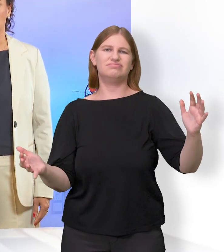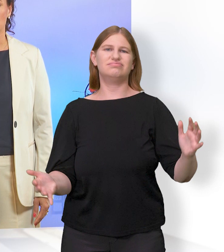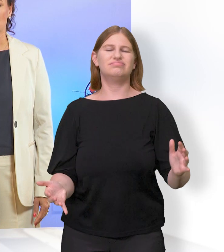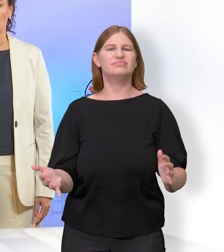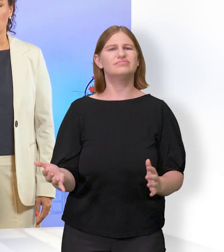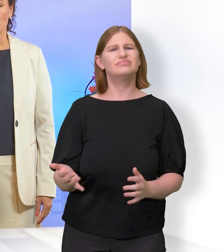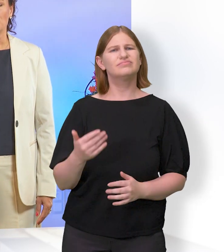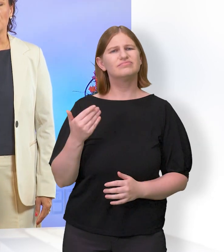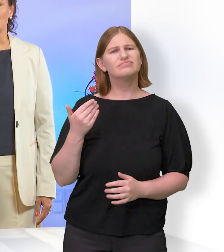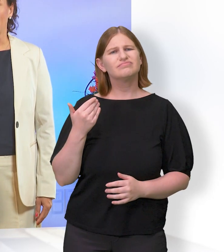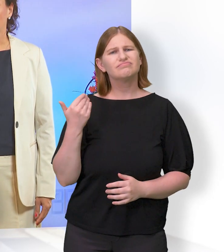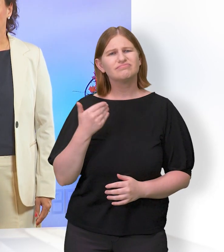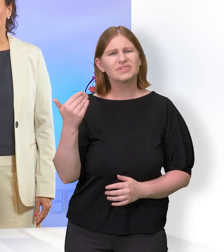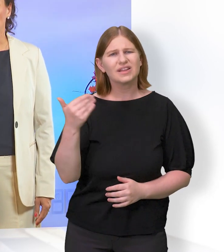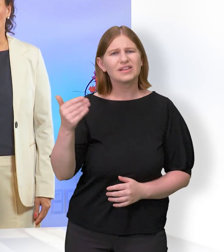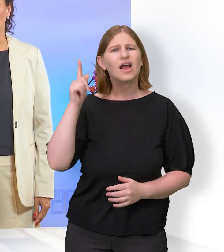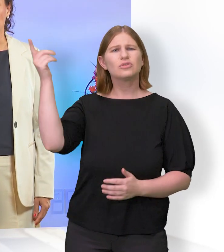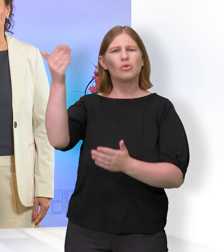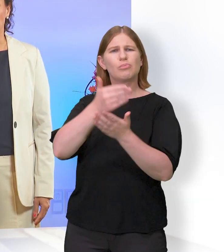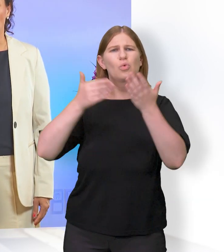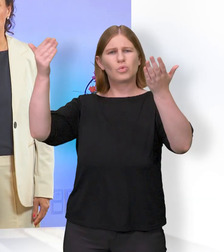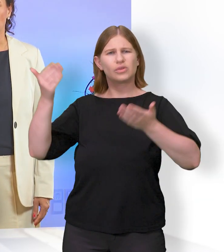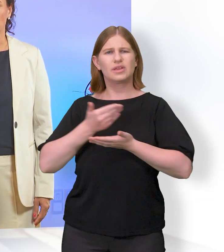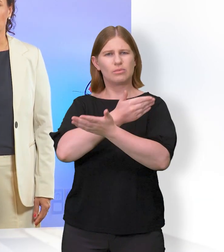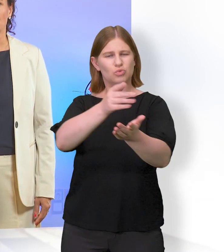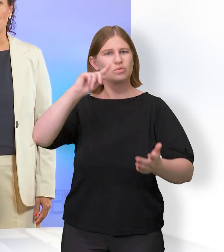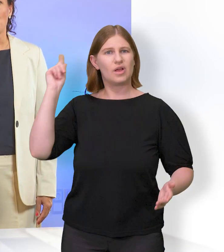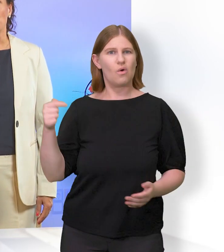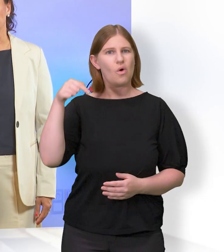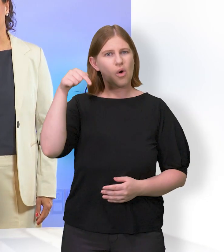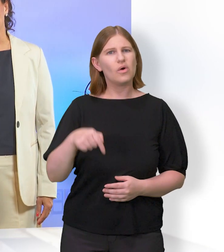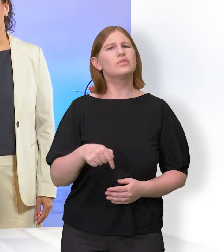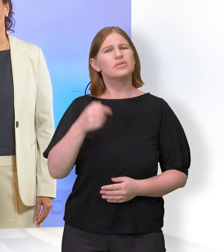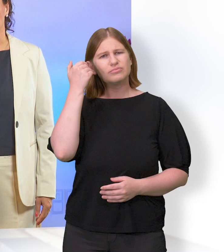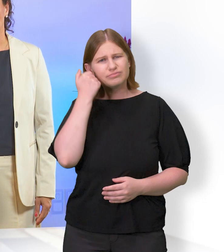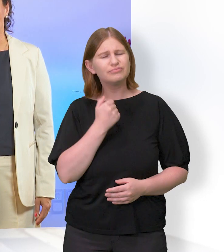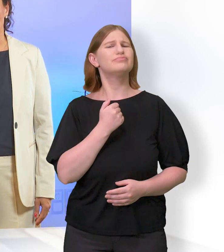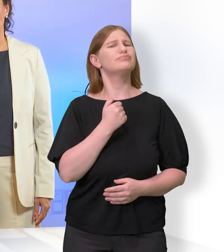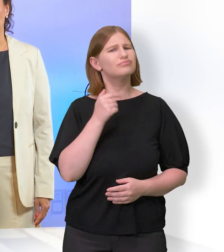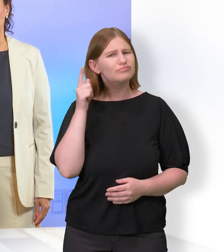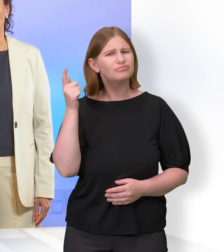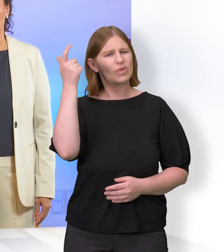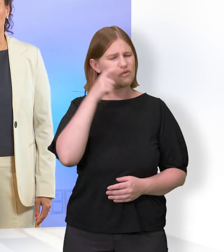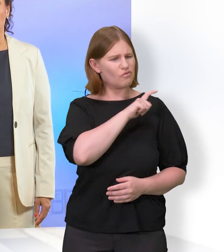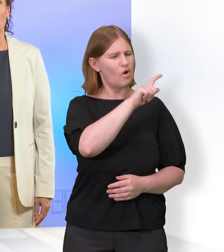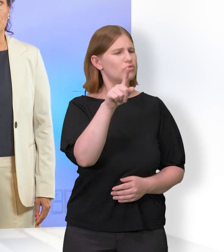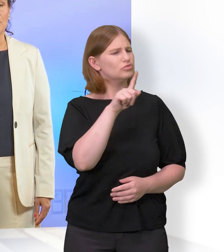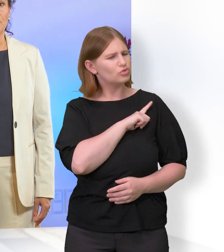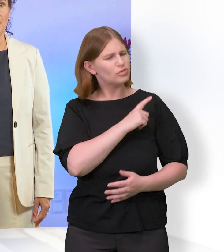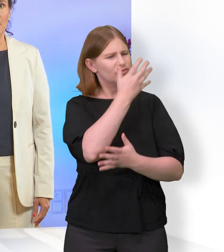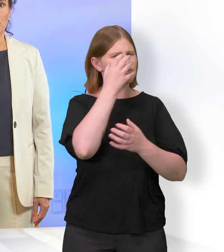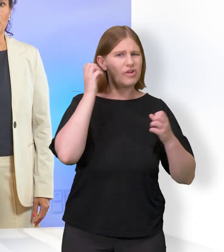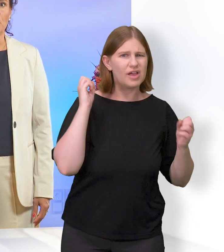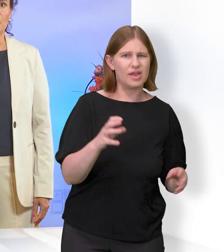Erden. Unser tägliches Brot gib uns heute und vergib uns unsere Schuld, wie auch